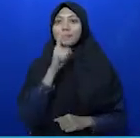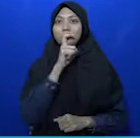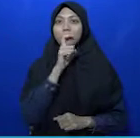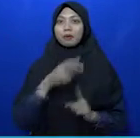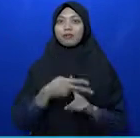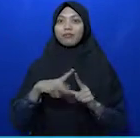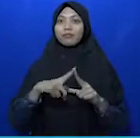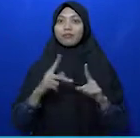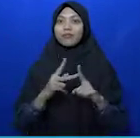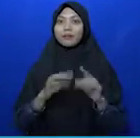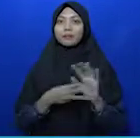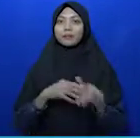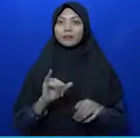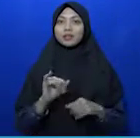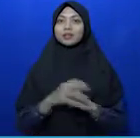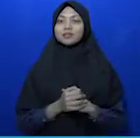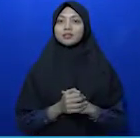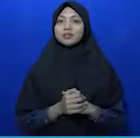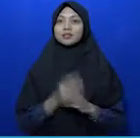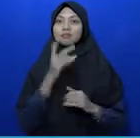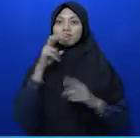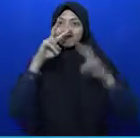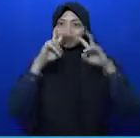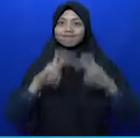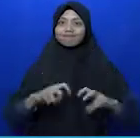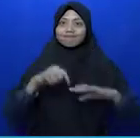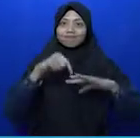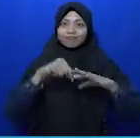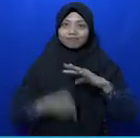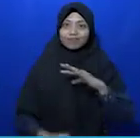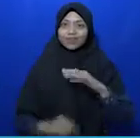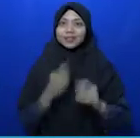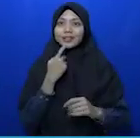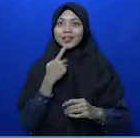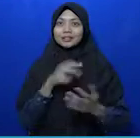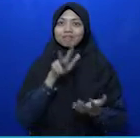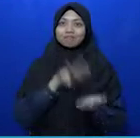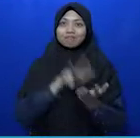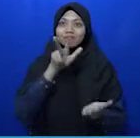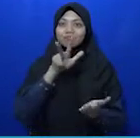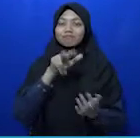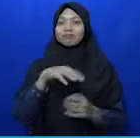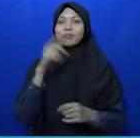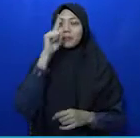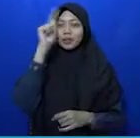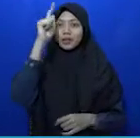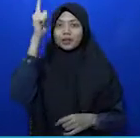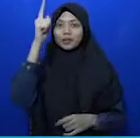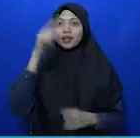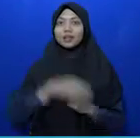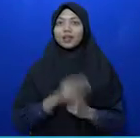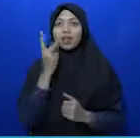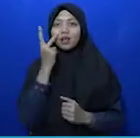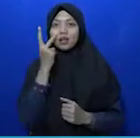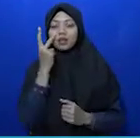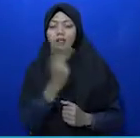akan membahas lebih luas lagi tentang kebijakan pemerintah terkait dengan divestasi saham ini.